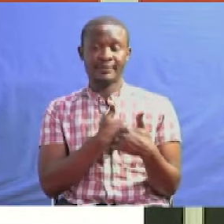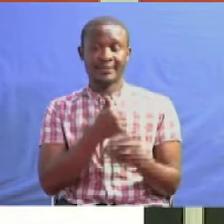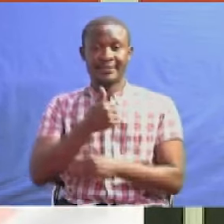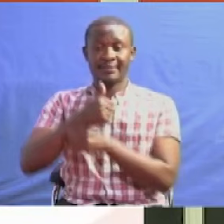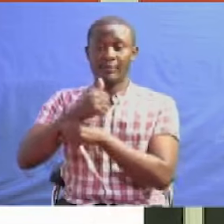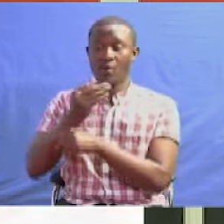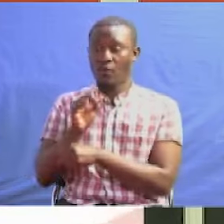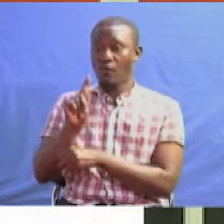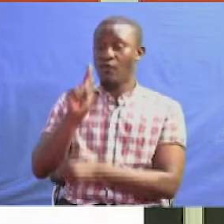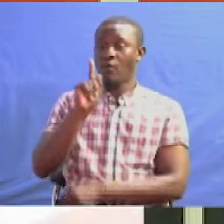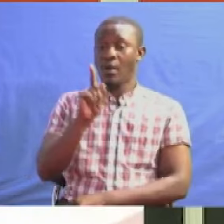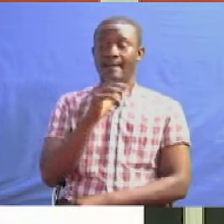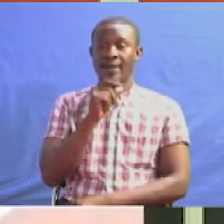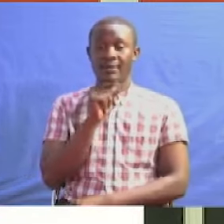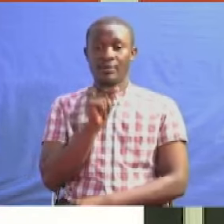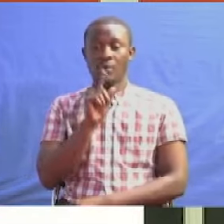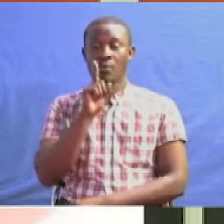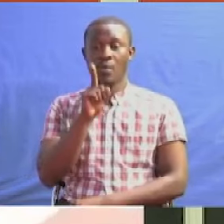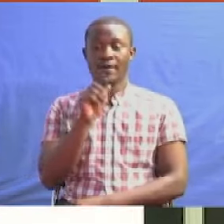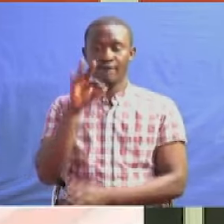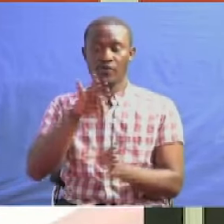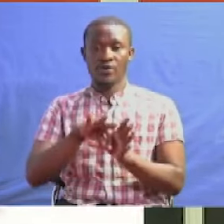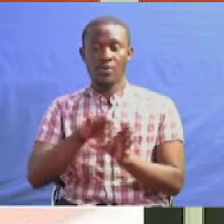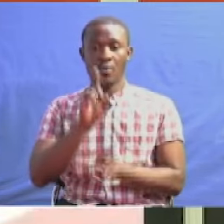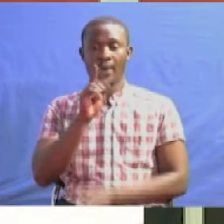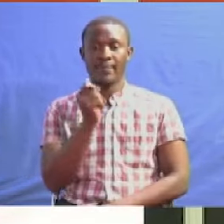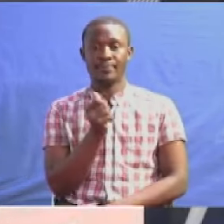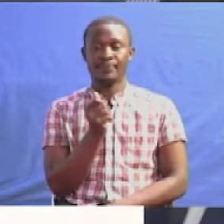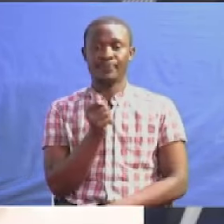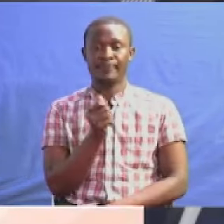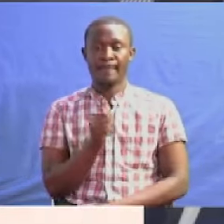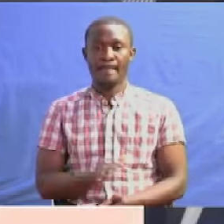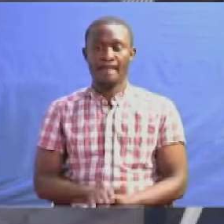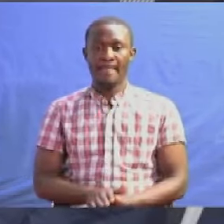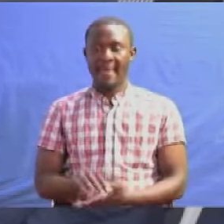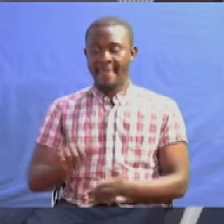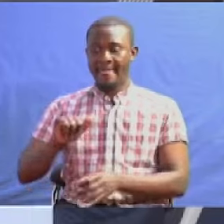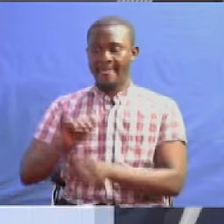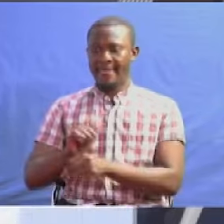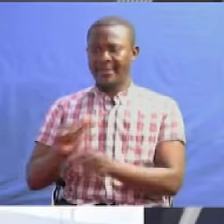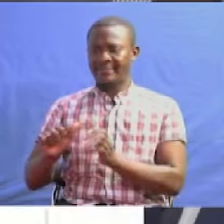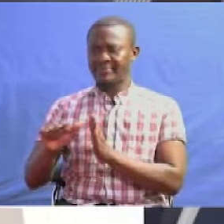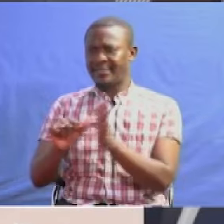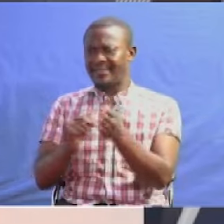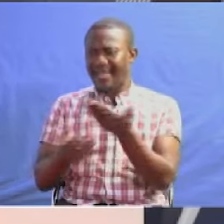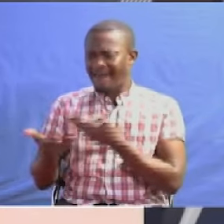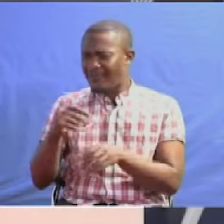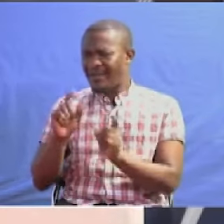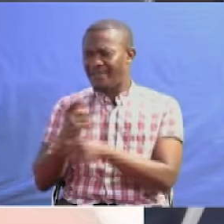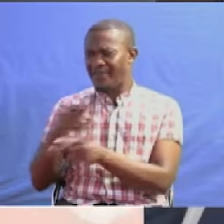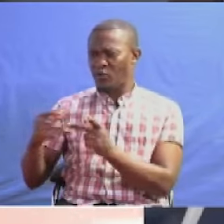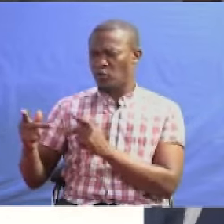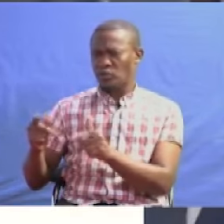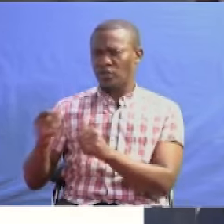of one man, one vote, one shilling. Ajenda hii hata hivyo imeibua hisia